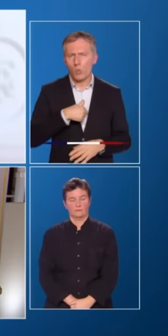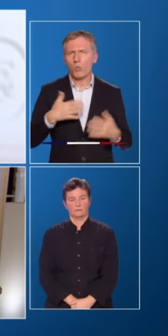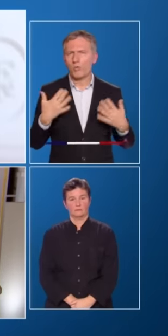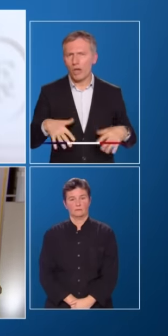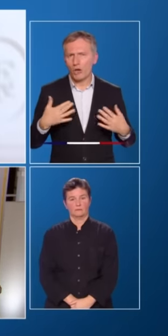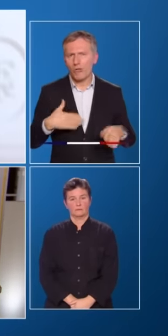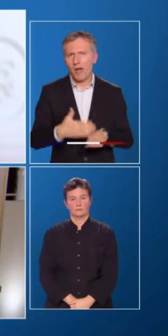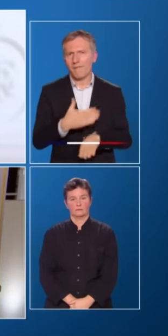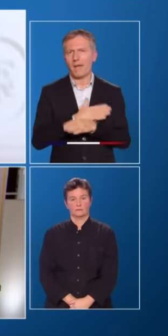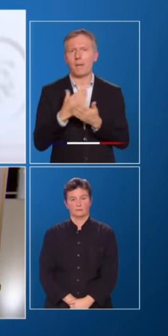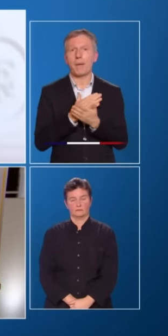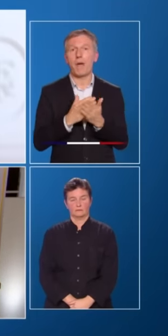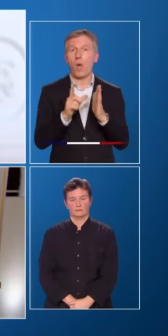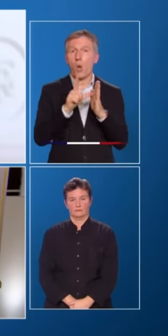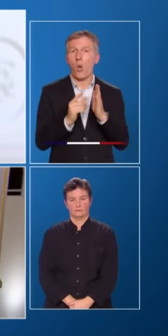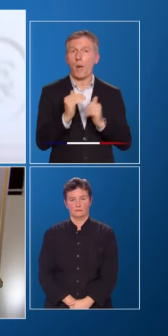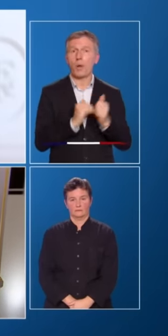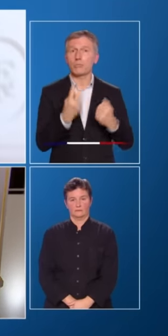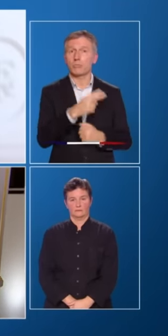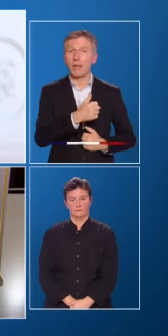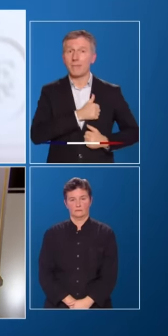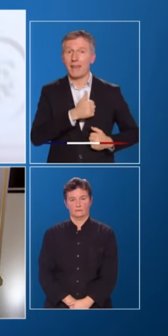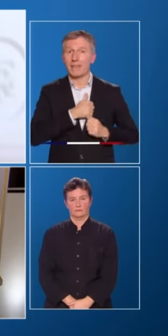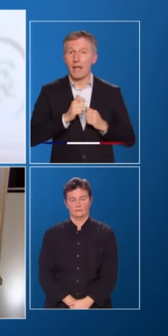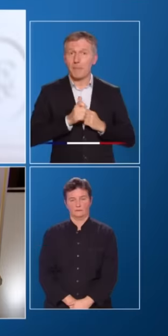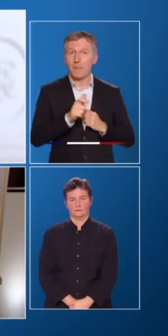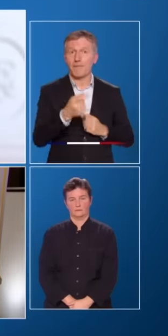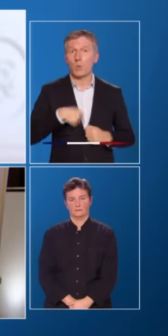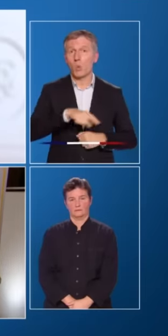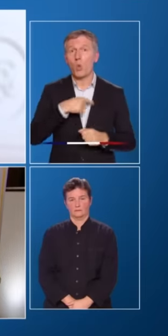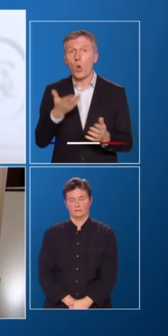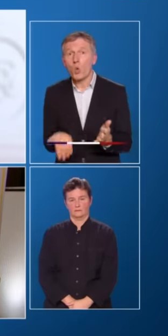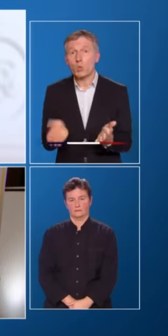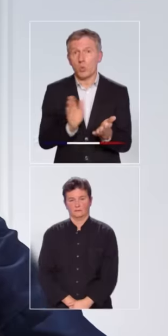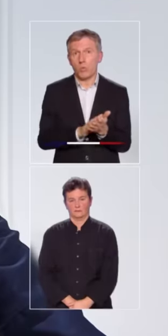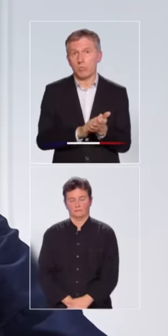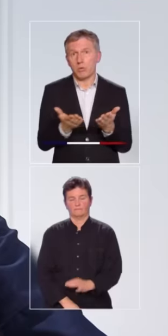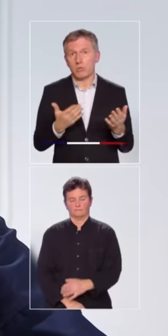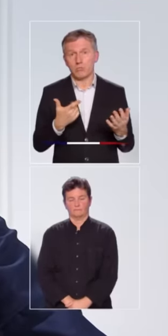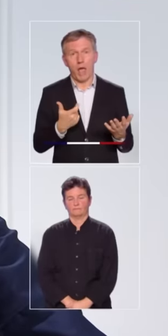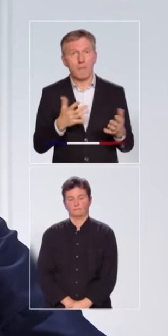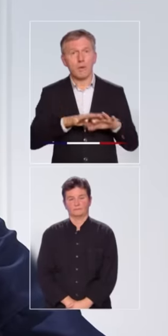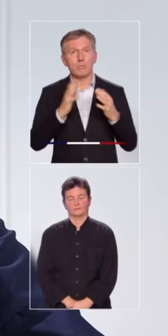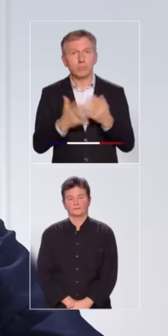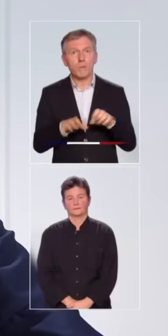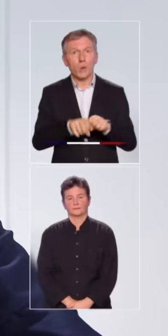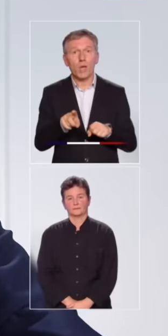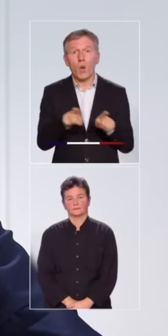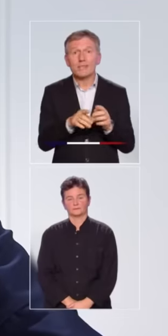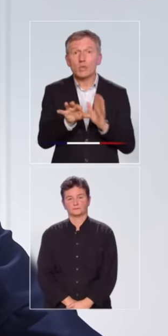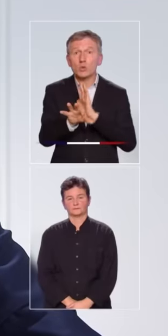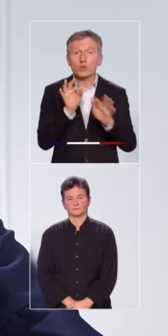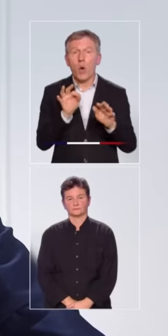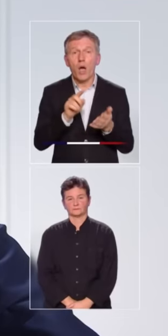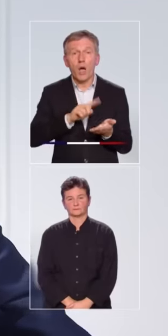on a anticipé, puisqu'on a une loi de programmation militaire qui vient après l'autre, on a doublé notre budget des armées. À ça s'ajoutent des choix budgétaires qu'on a